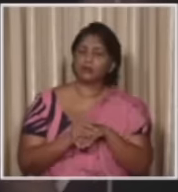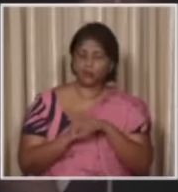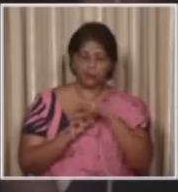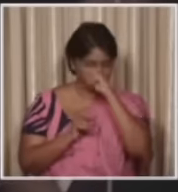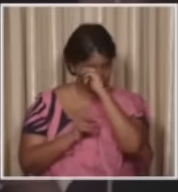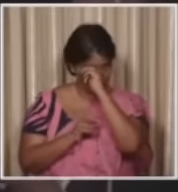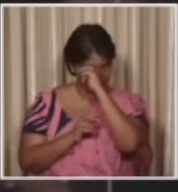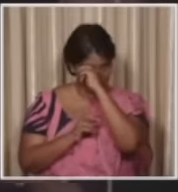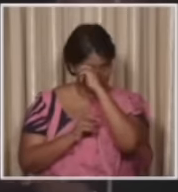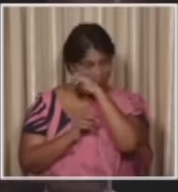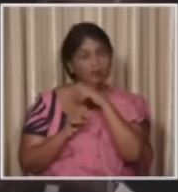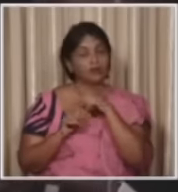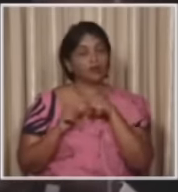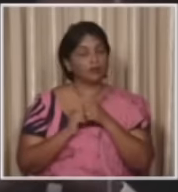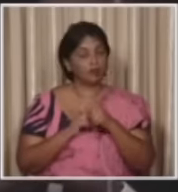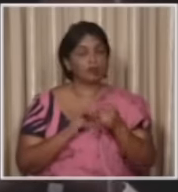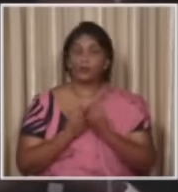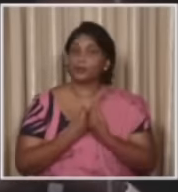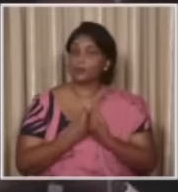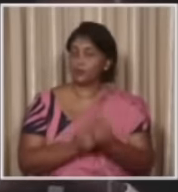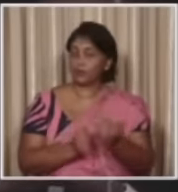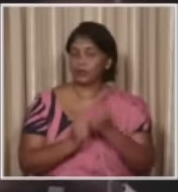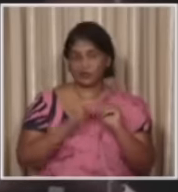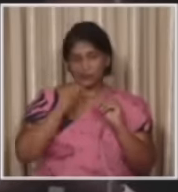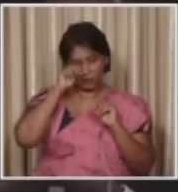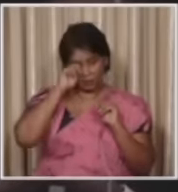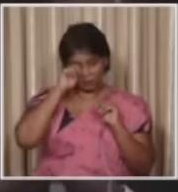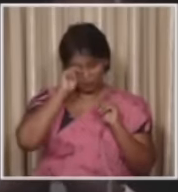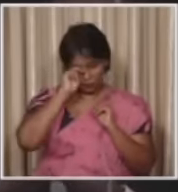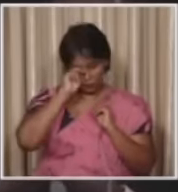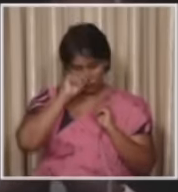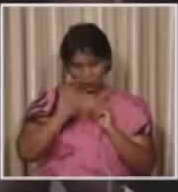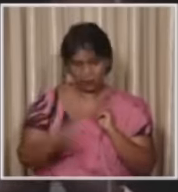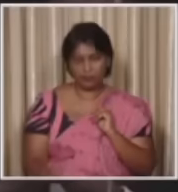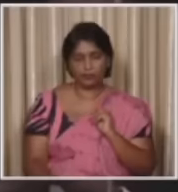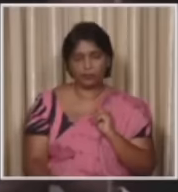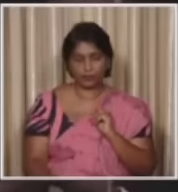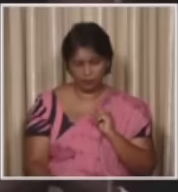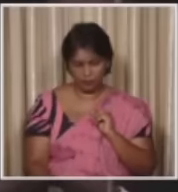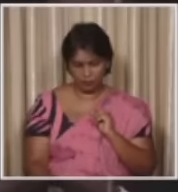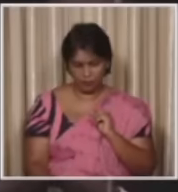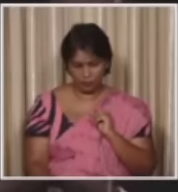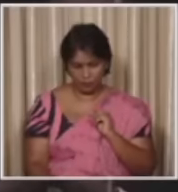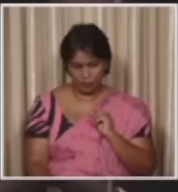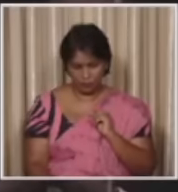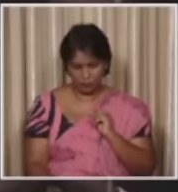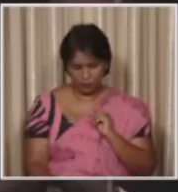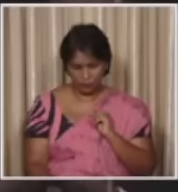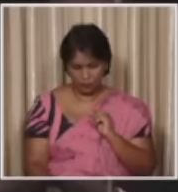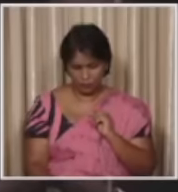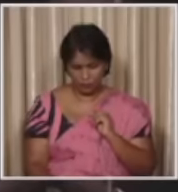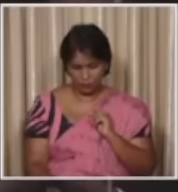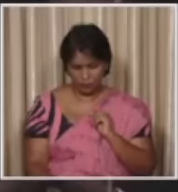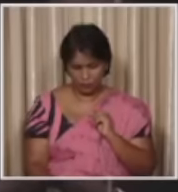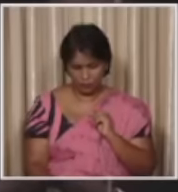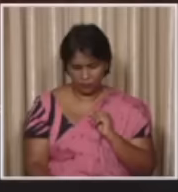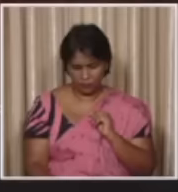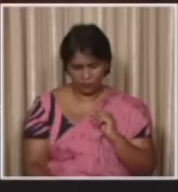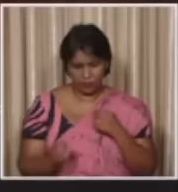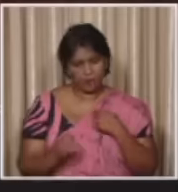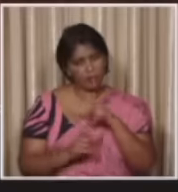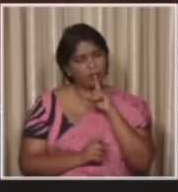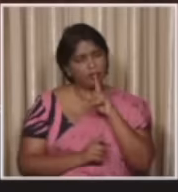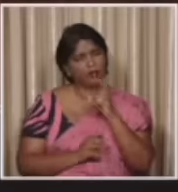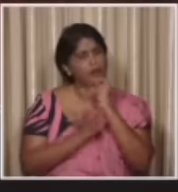කවුරු බලේ හිටියත් මේව කඩිනමෙන් ඉවර කරන්න ඕනේ ලක්ෂ්මන් කිරණතුමා කරන්න කැමති ව්‍යවස්ථා